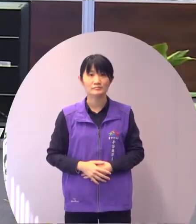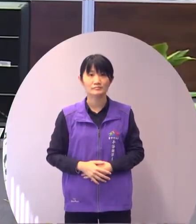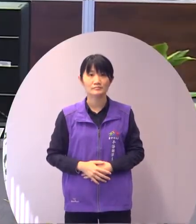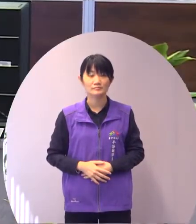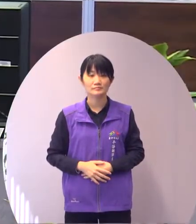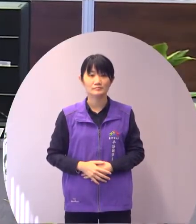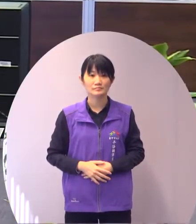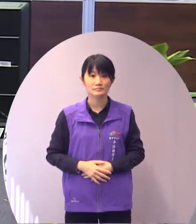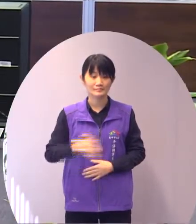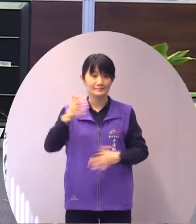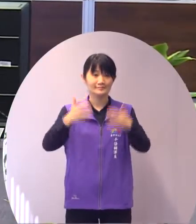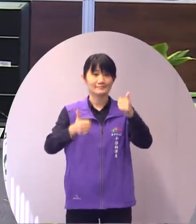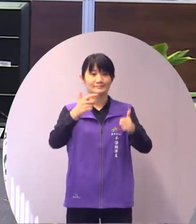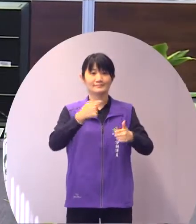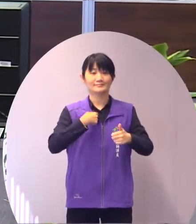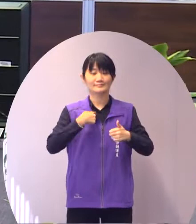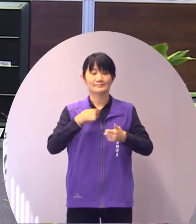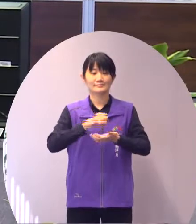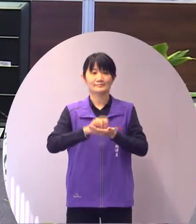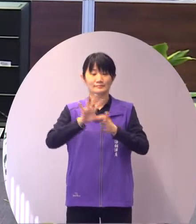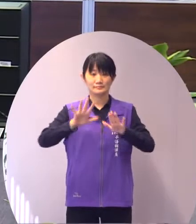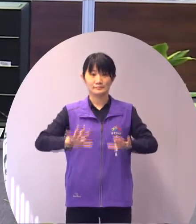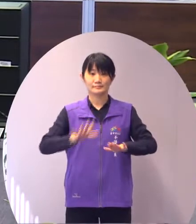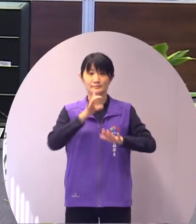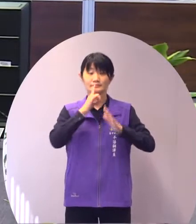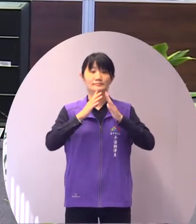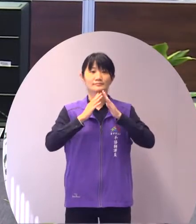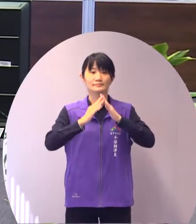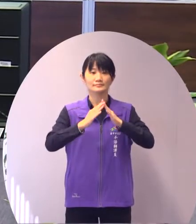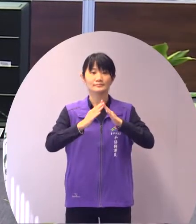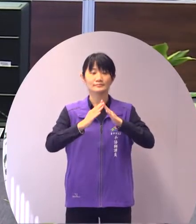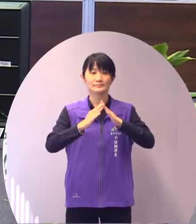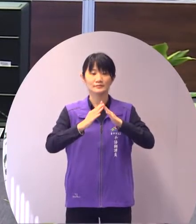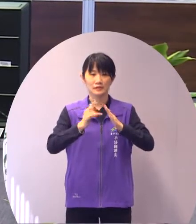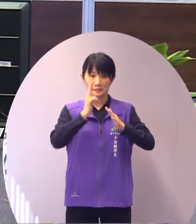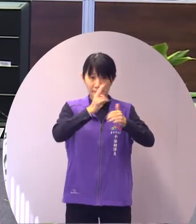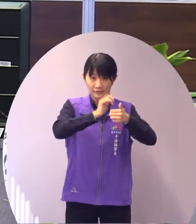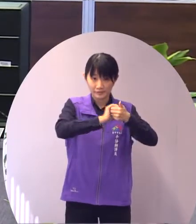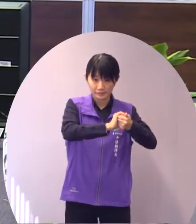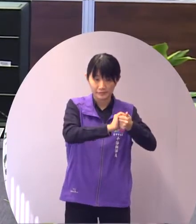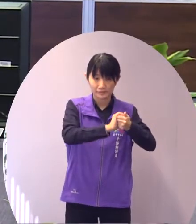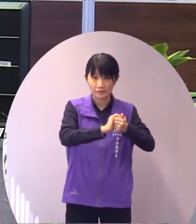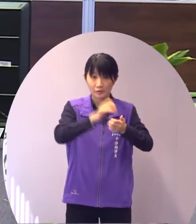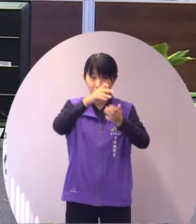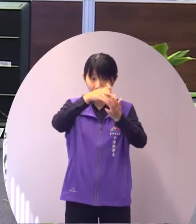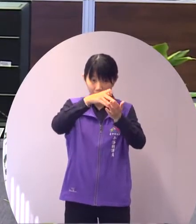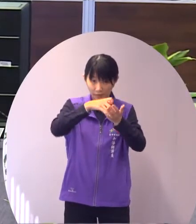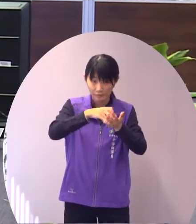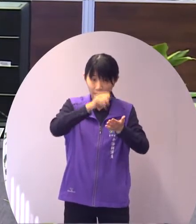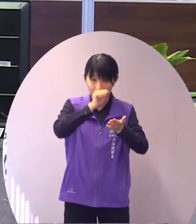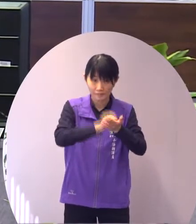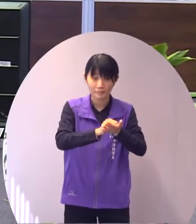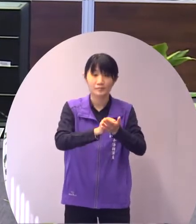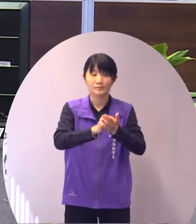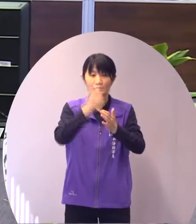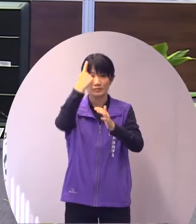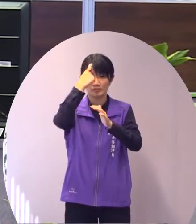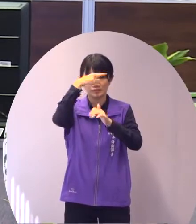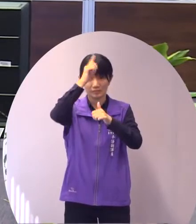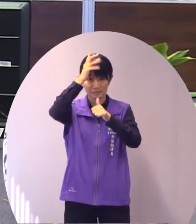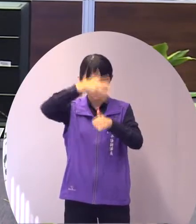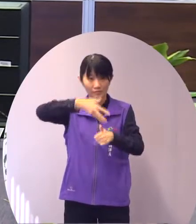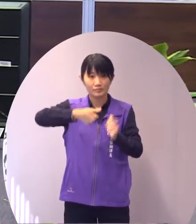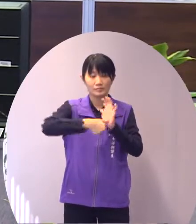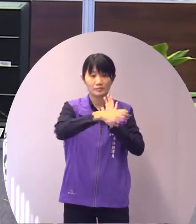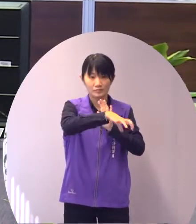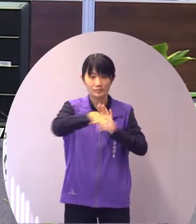跟各位长官报告，那目前我们台中市指定或登录的古迹、历史建筑、纪念建筑的数量总共